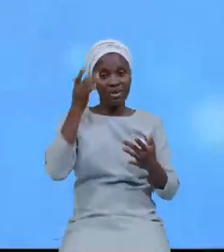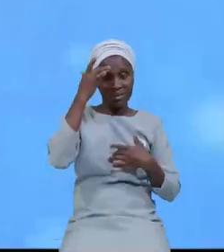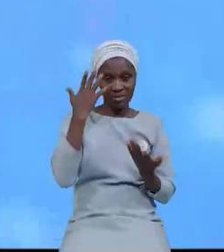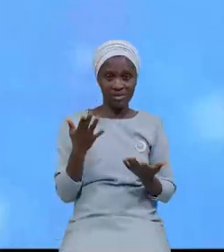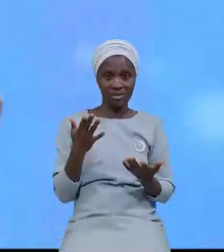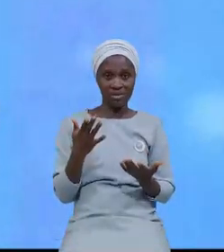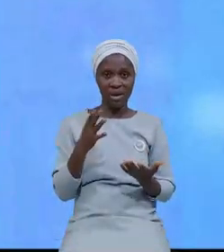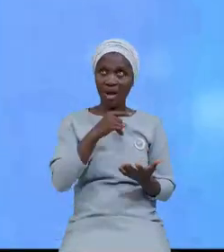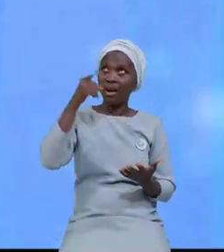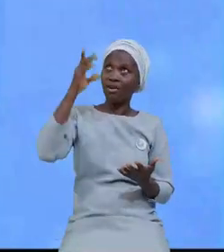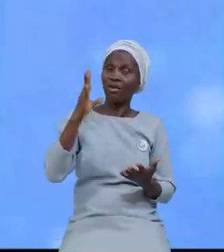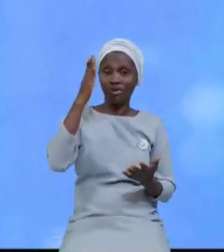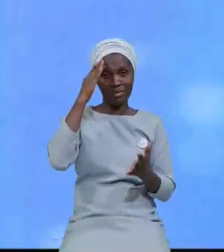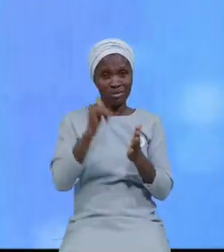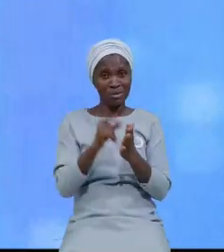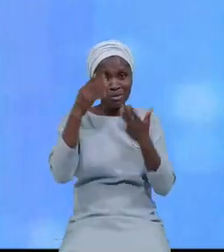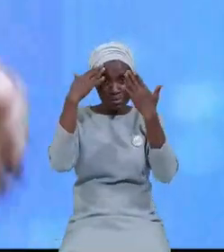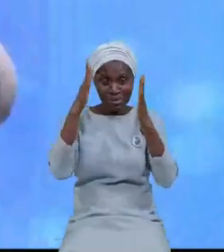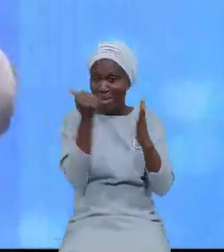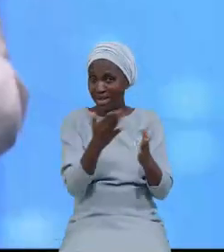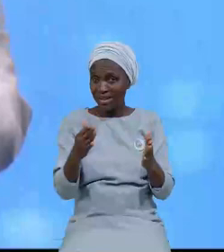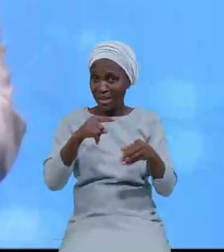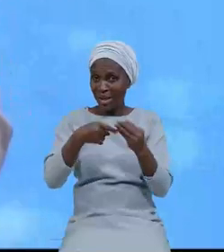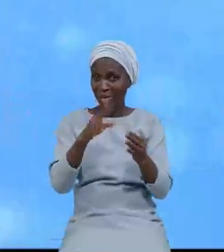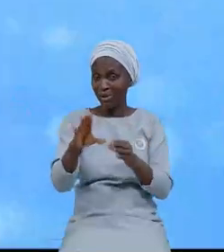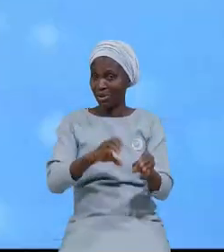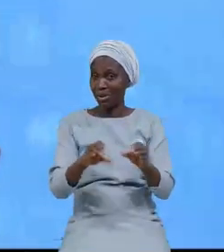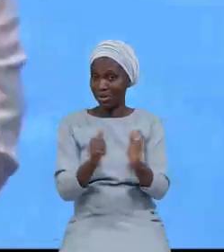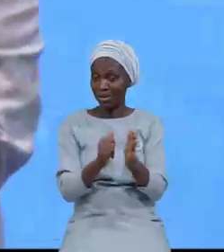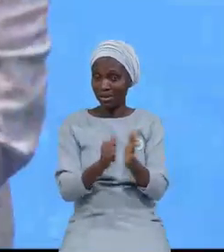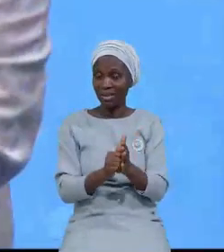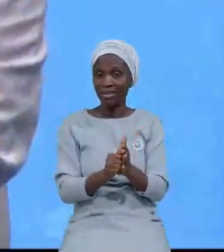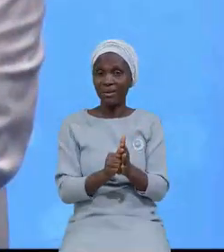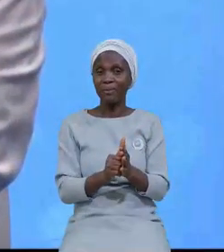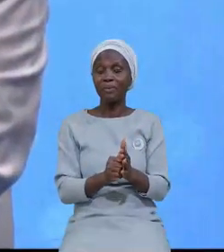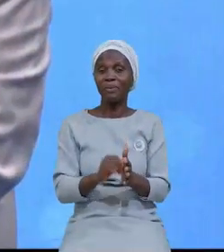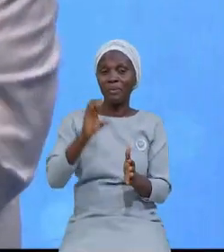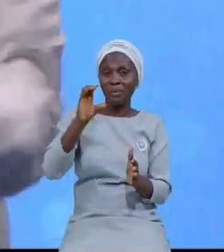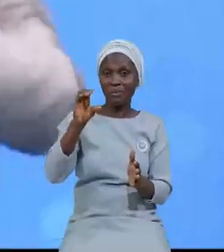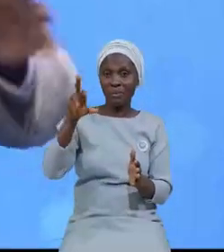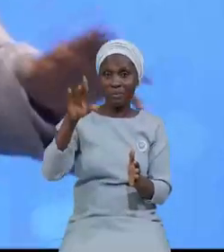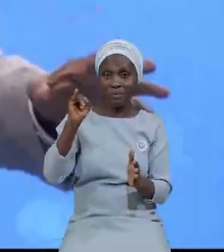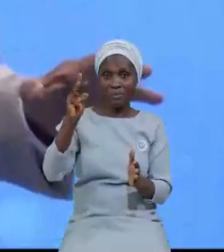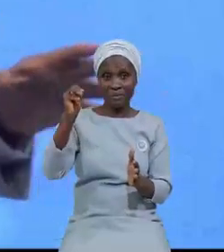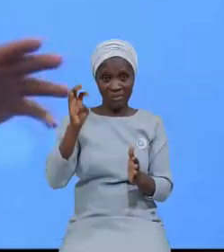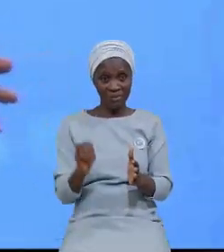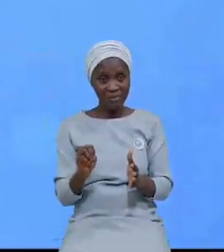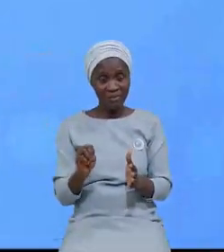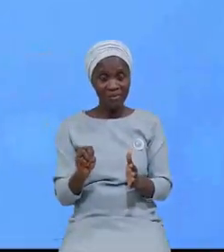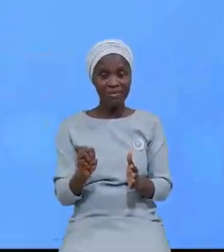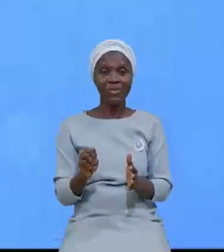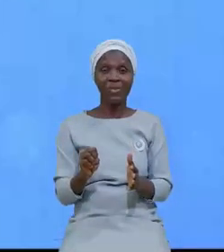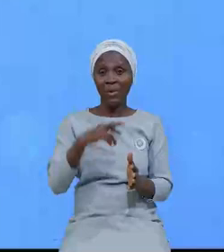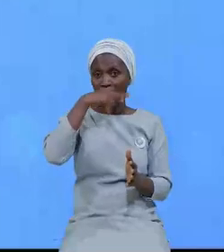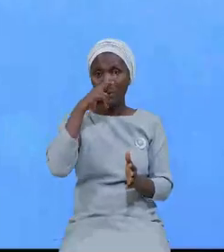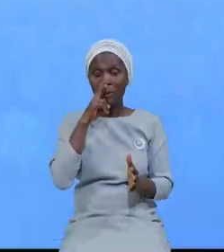rien de tes action que le crime que tu commettes le crime en ligne ou